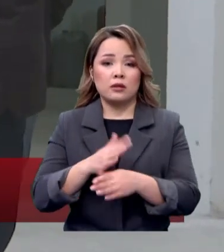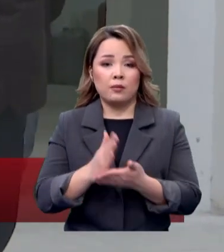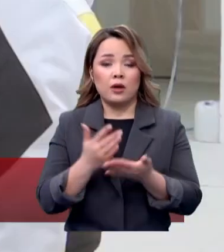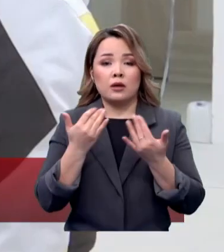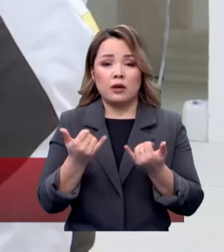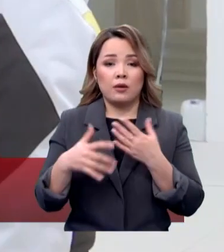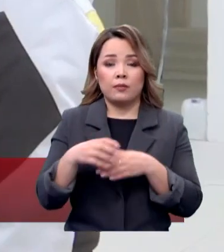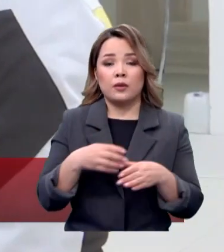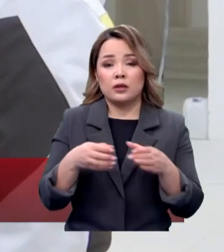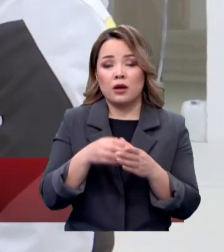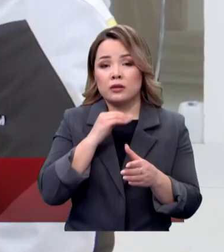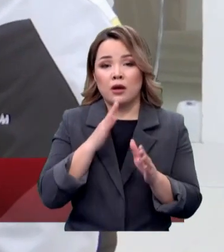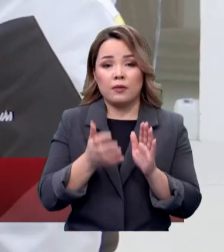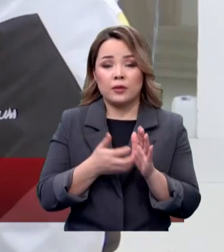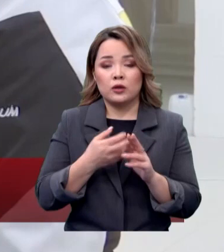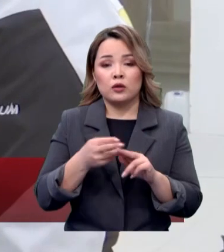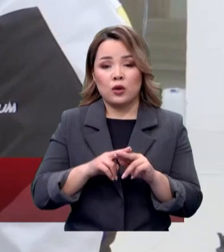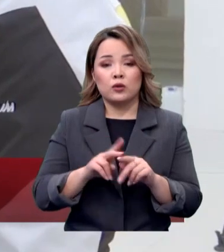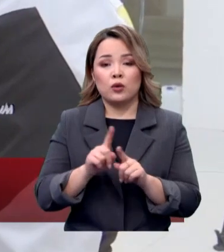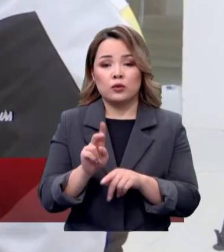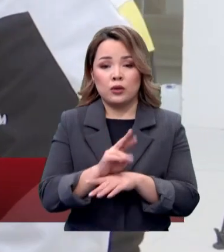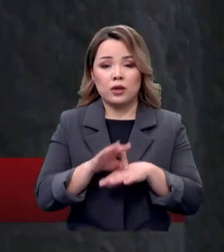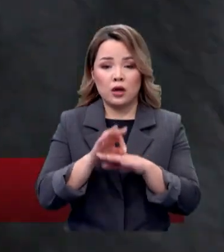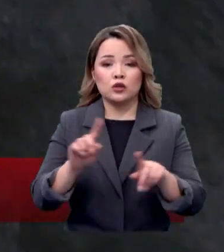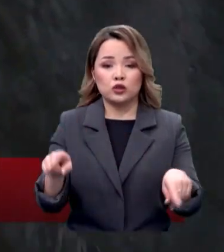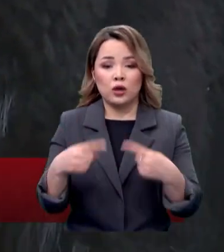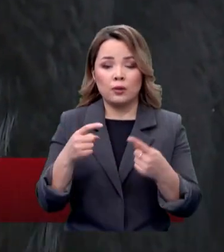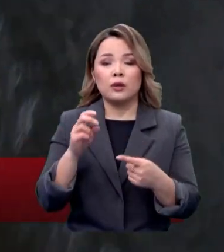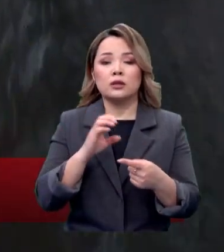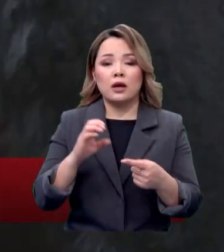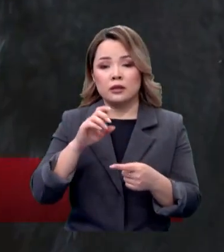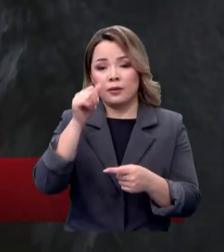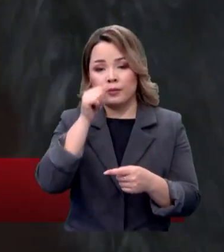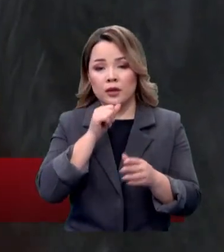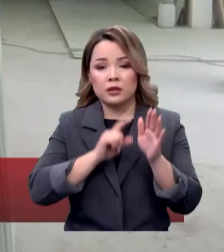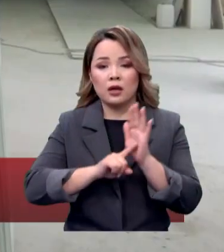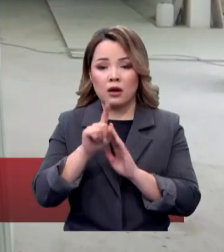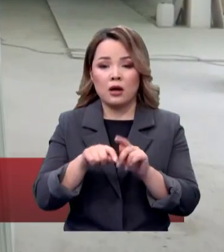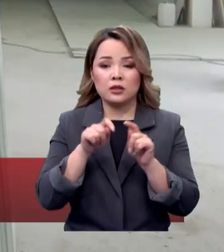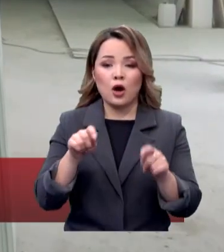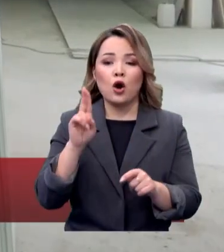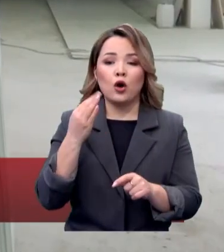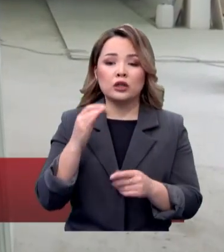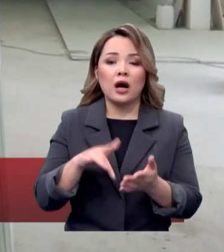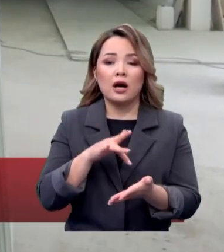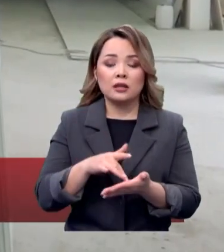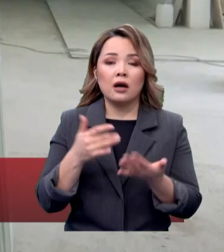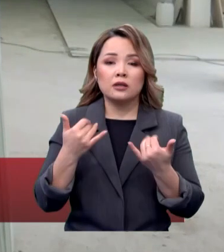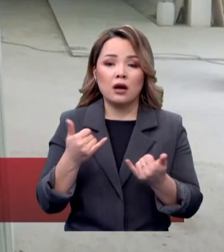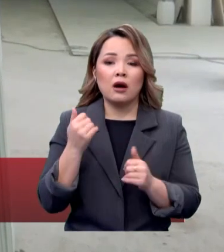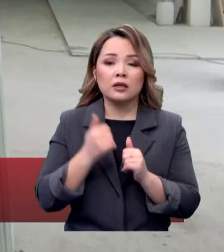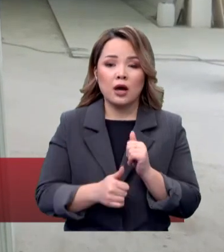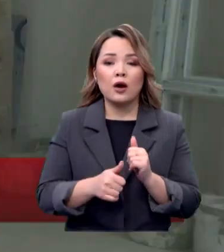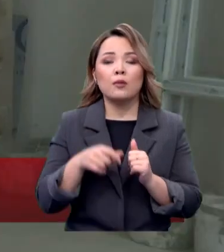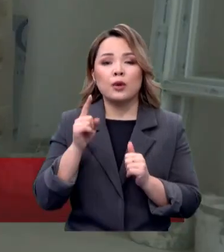кемшіліктер түзетіліп, қазір жұмыс жанданған. Енді қыркүйекте есігін айқара ашпақ. Жалпы, Қосшы қаласында бүгінде